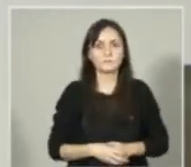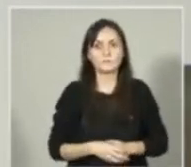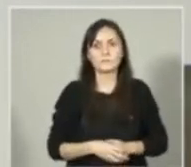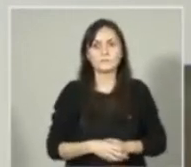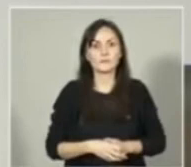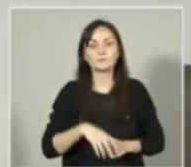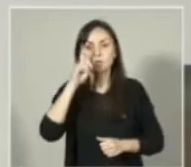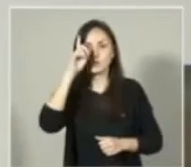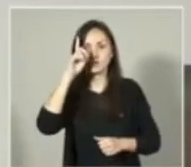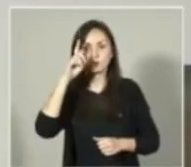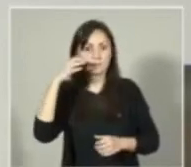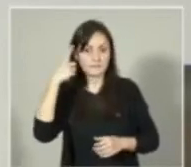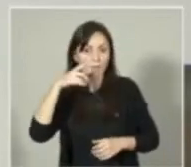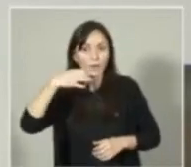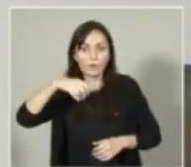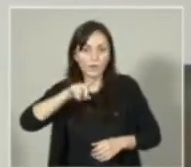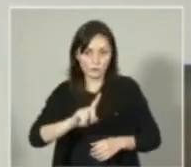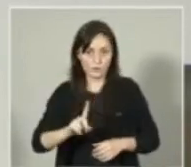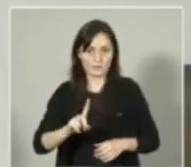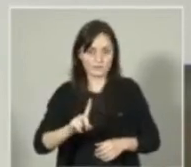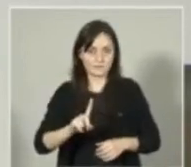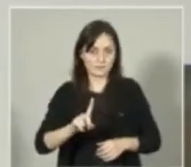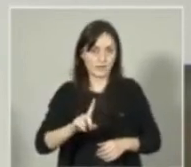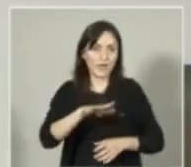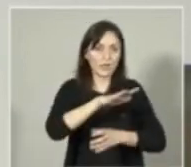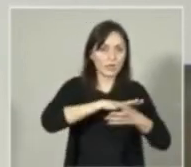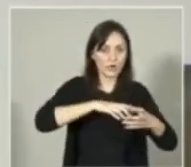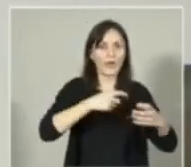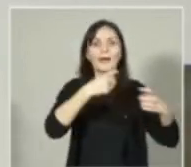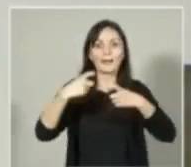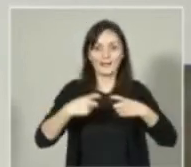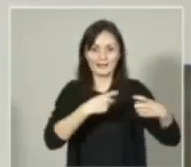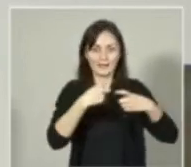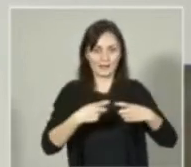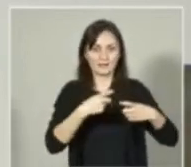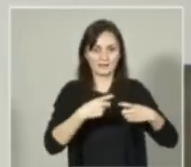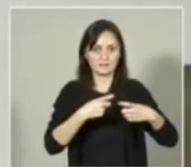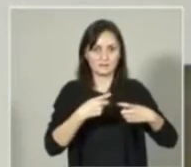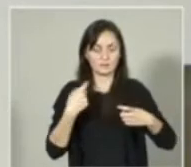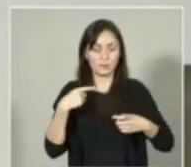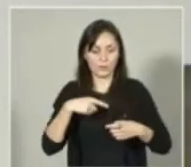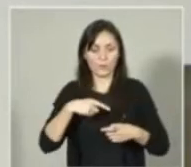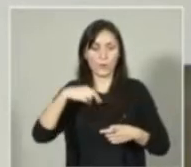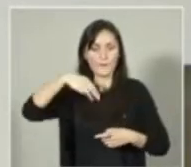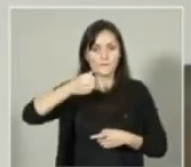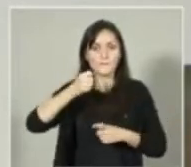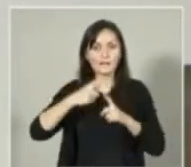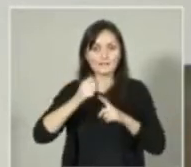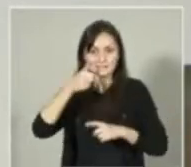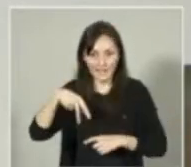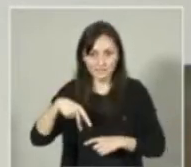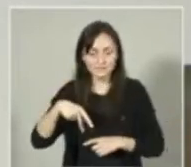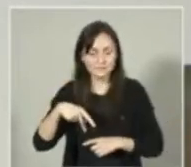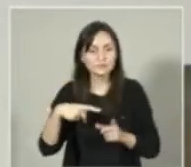que no és l'únic cas en què es troben municions de Maxam en zones de conflicte després dels fets ocorreguts amb Maxam a Anadolu. És